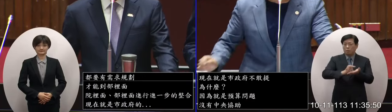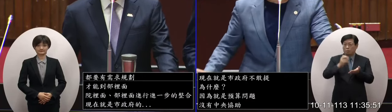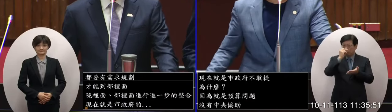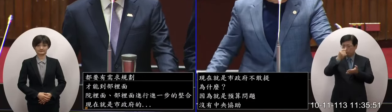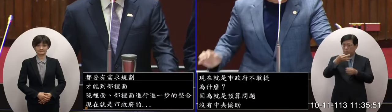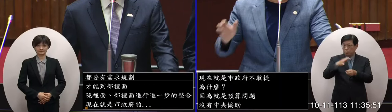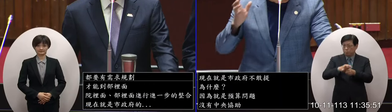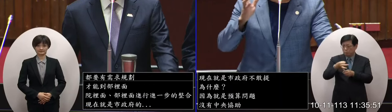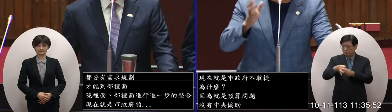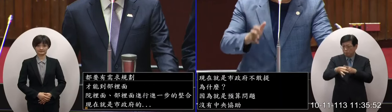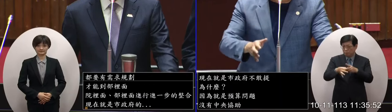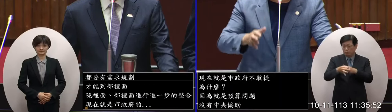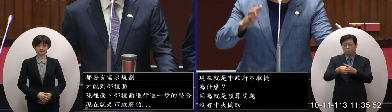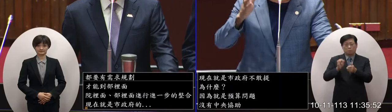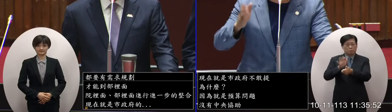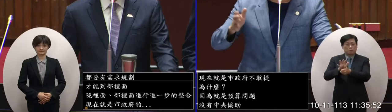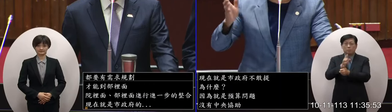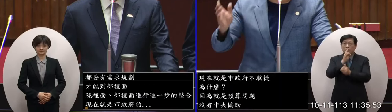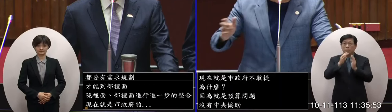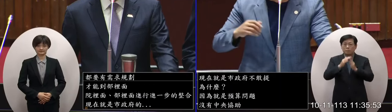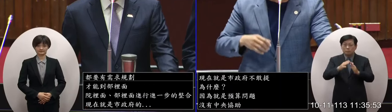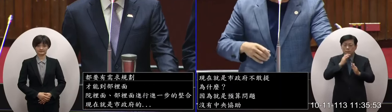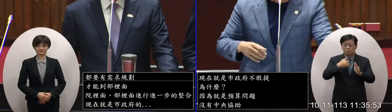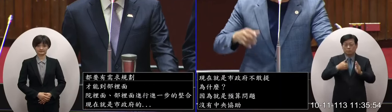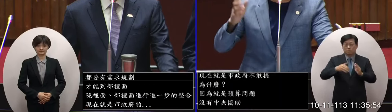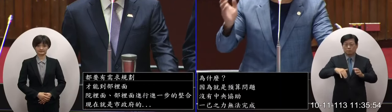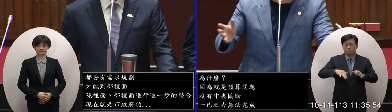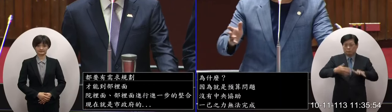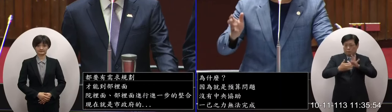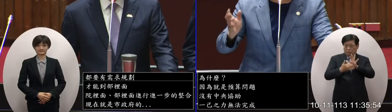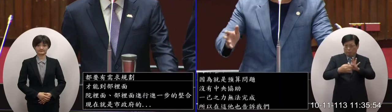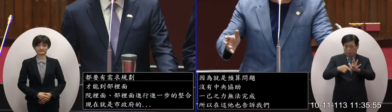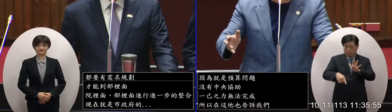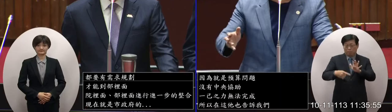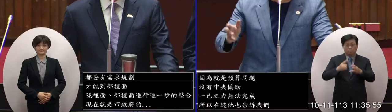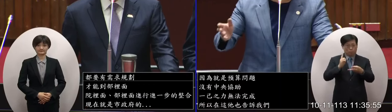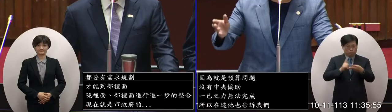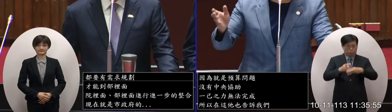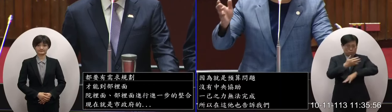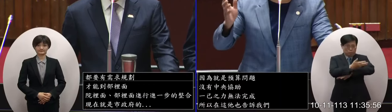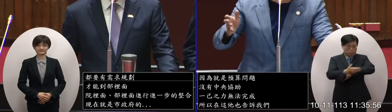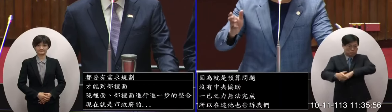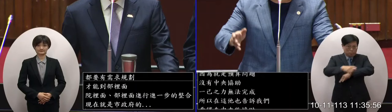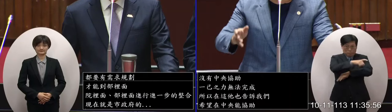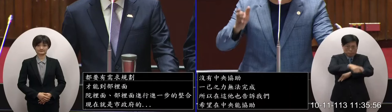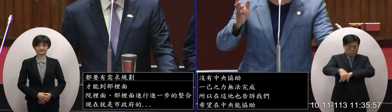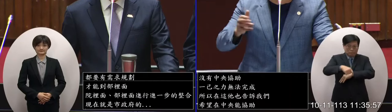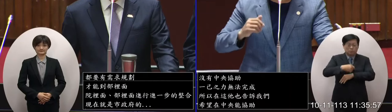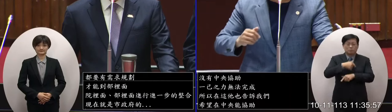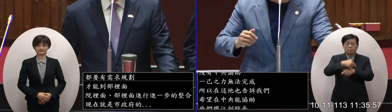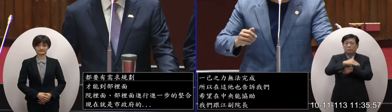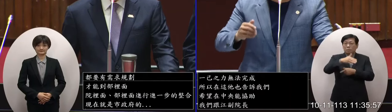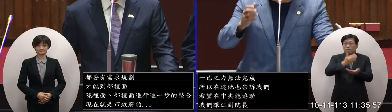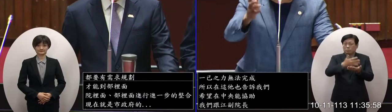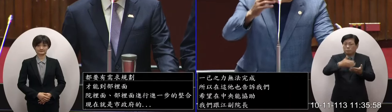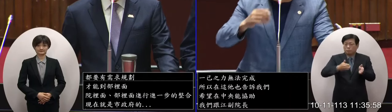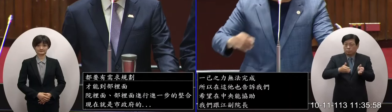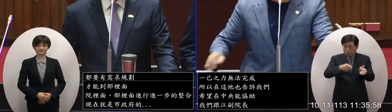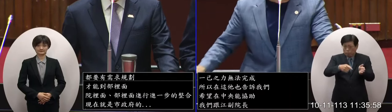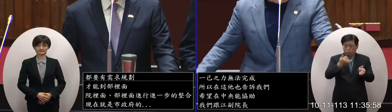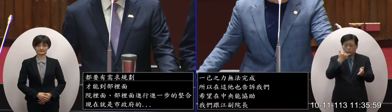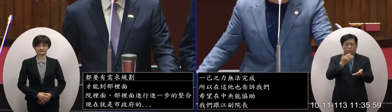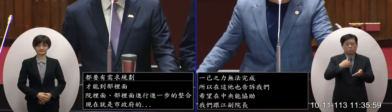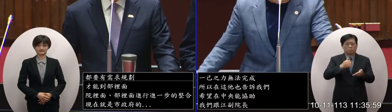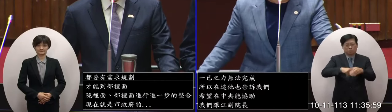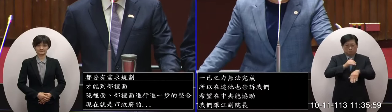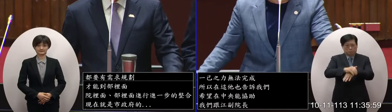别补助款来协助台中市把防洪治水的主要的河道、主要的这个南山节水沟把它完成。请院长你